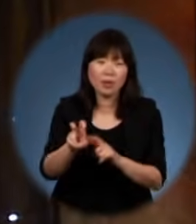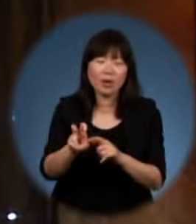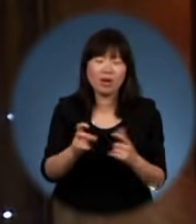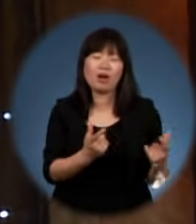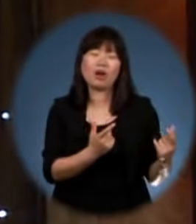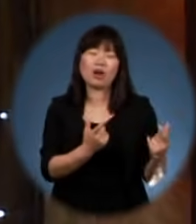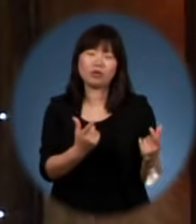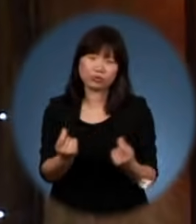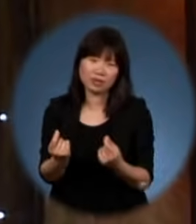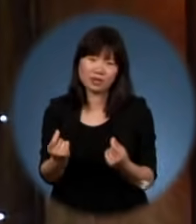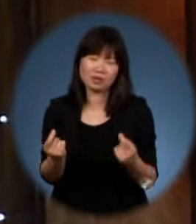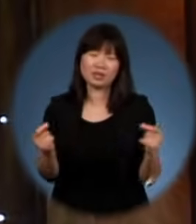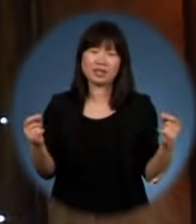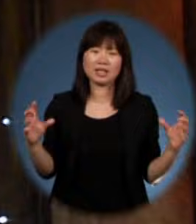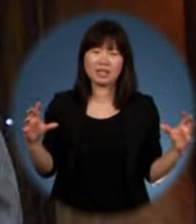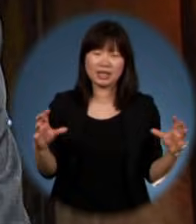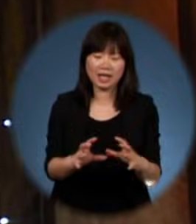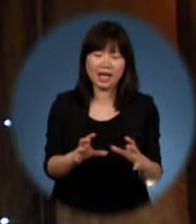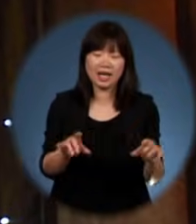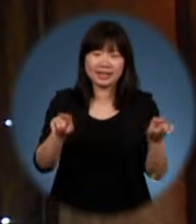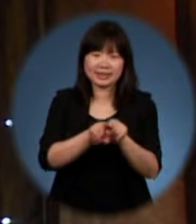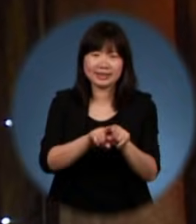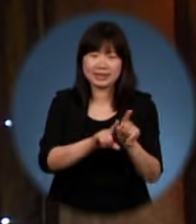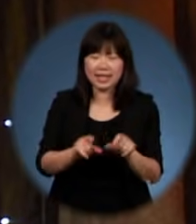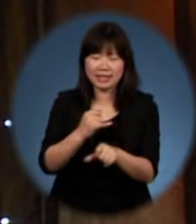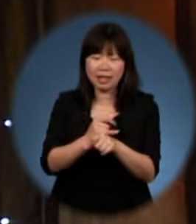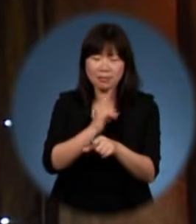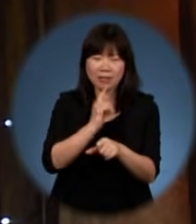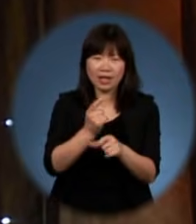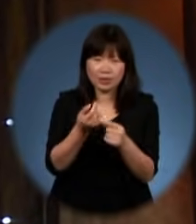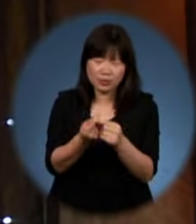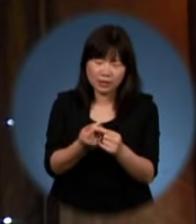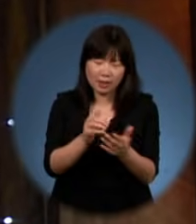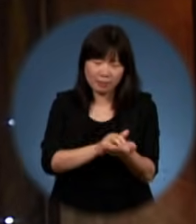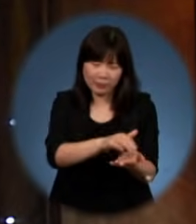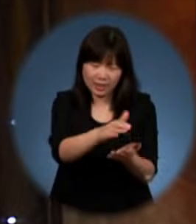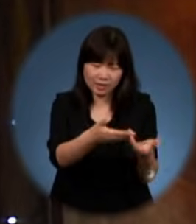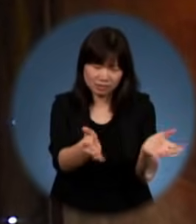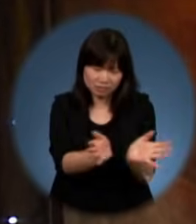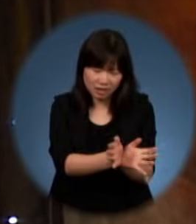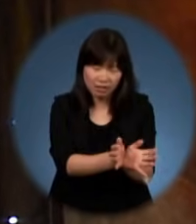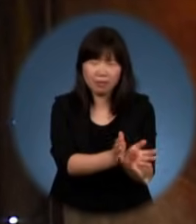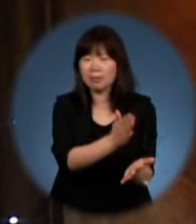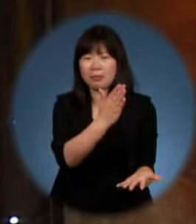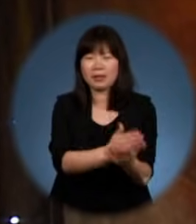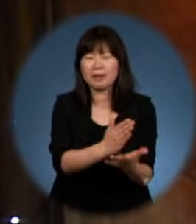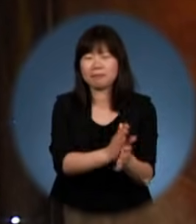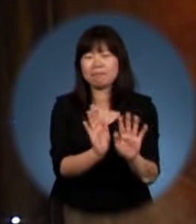살자는 것입니다 이것은 소수의 배타적인 집단이 아니라